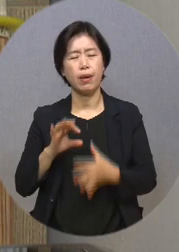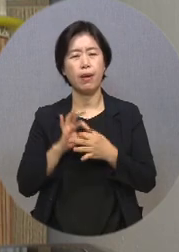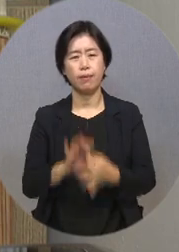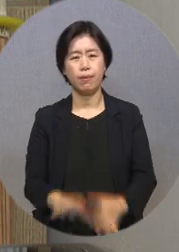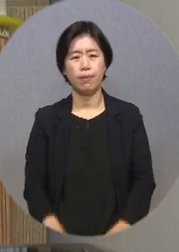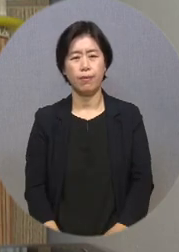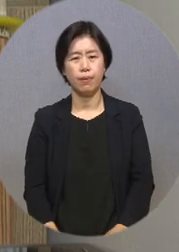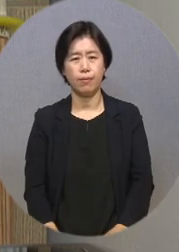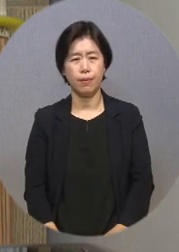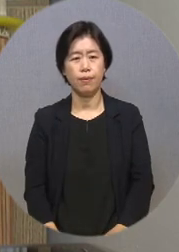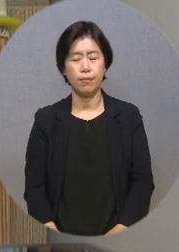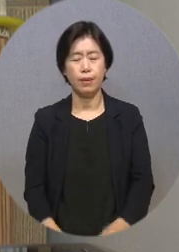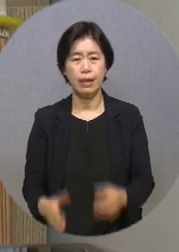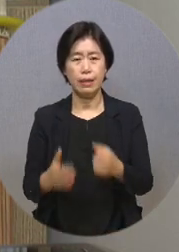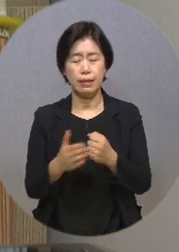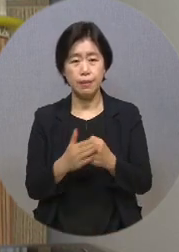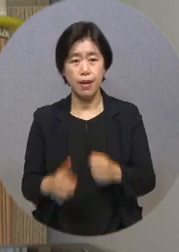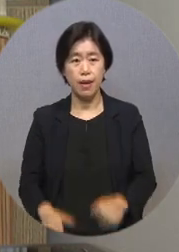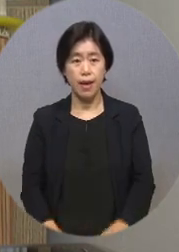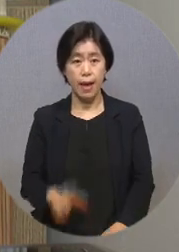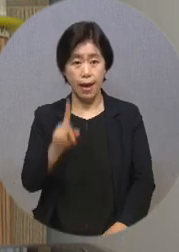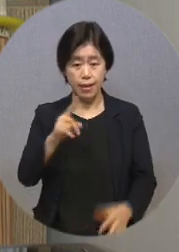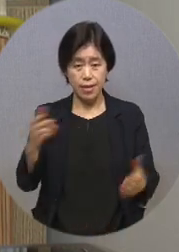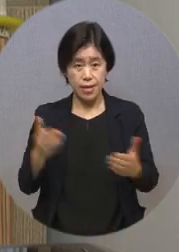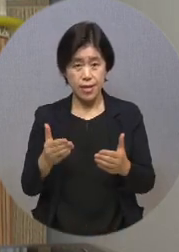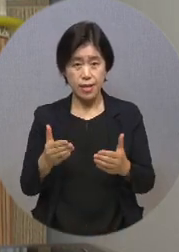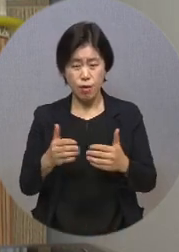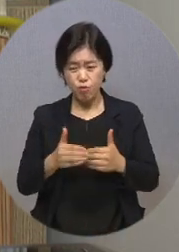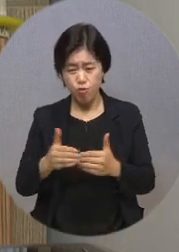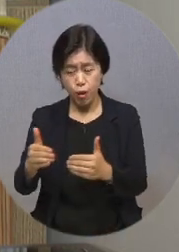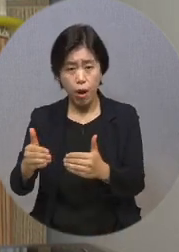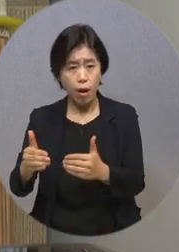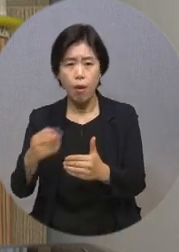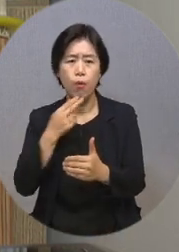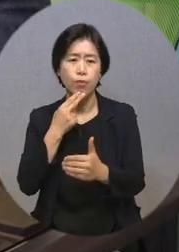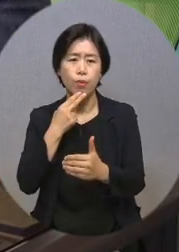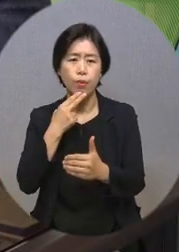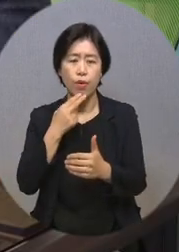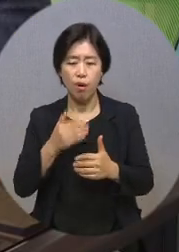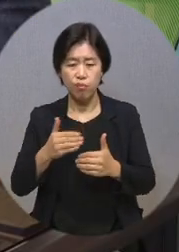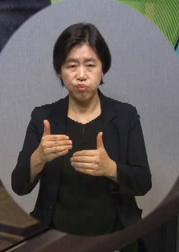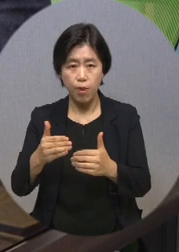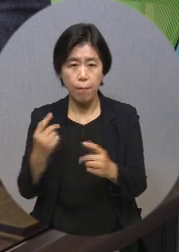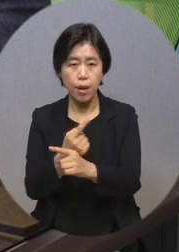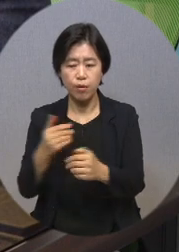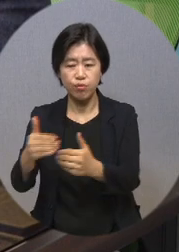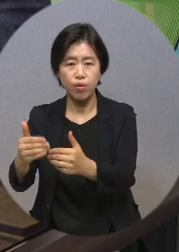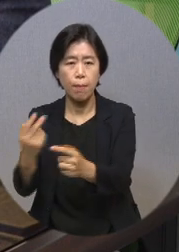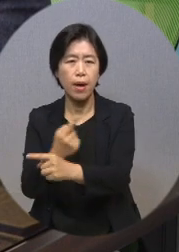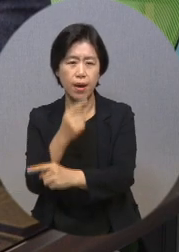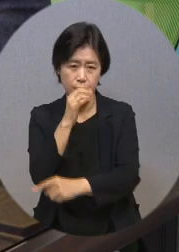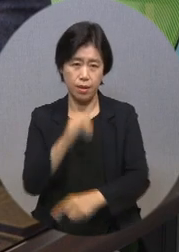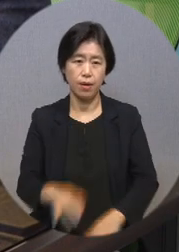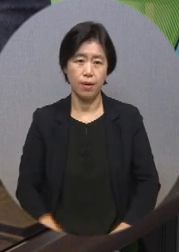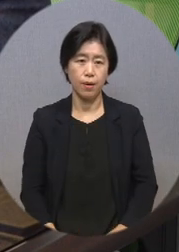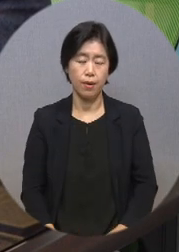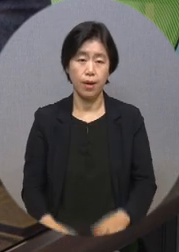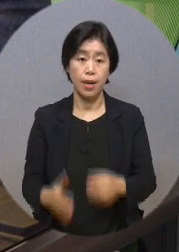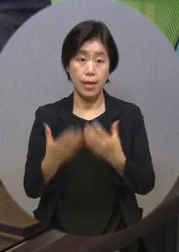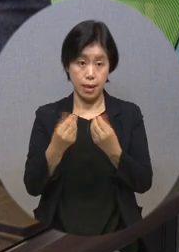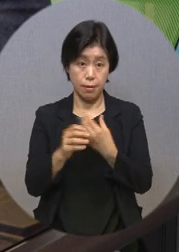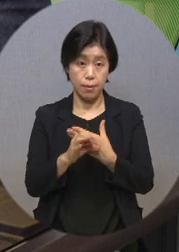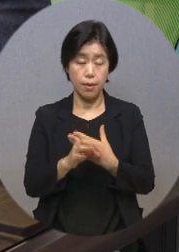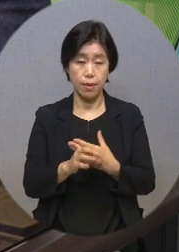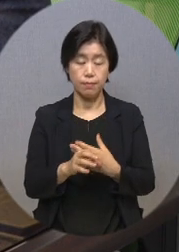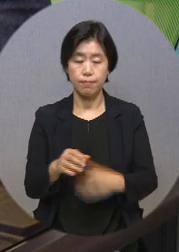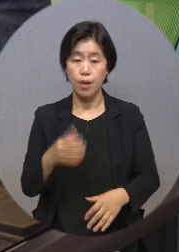또 시도에까지 내려와서 많은 어려움을 겪고 있습니다. 예를 들어서 복지 정책 전반이 세종시 하나만